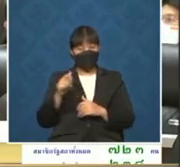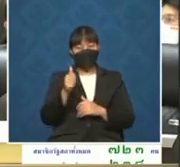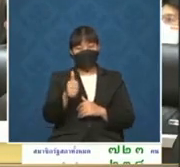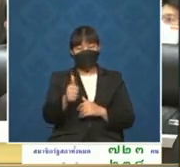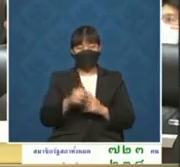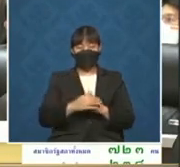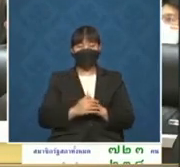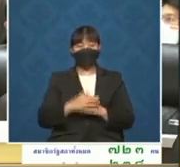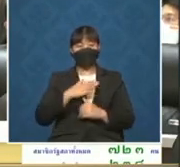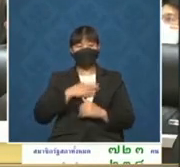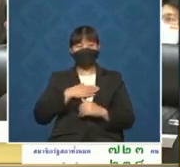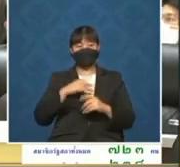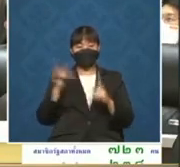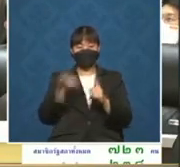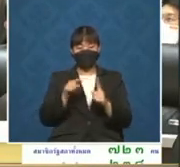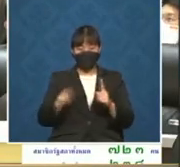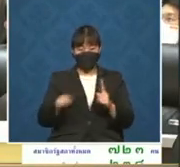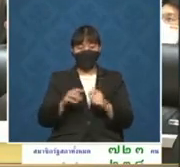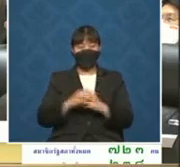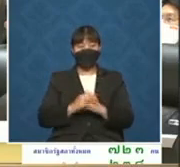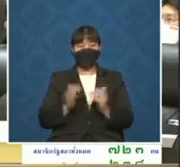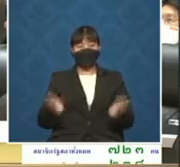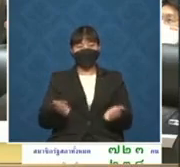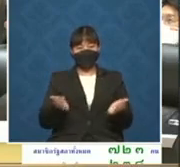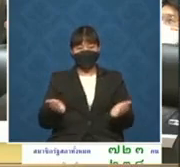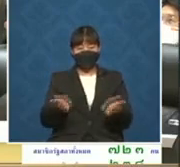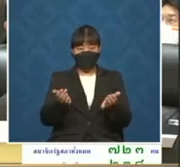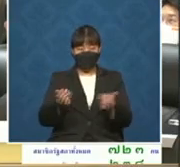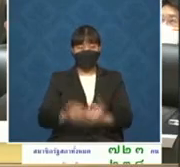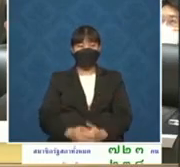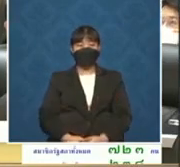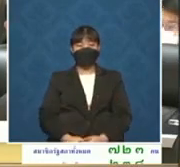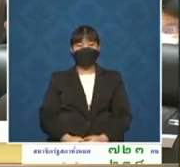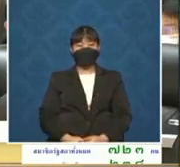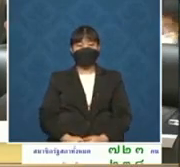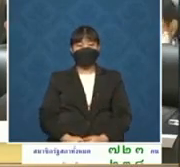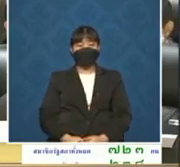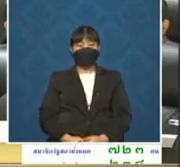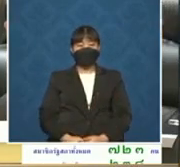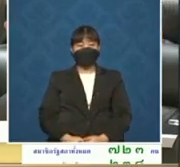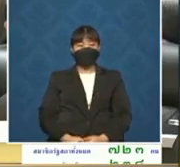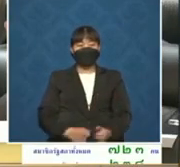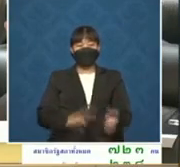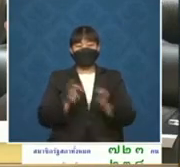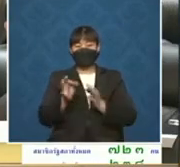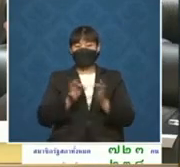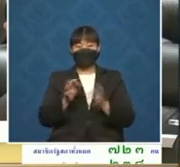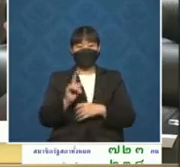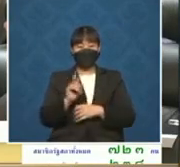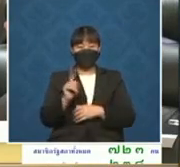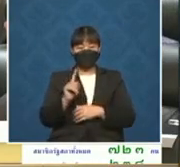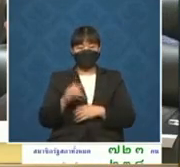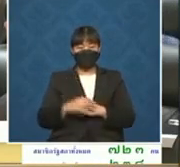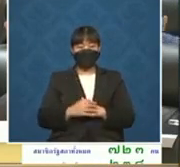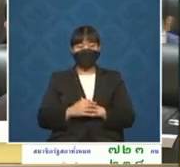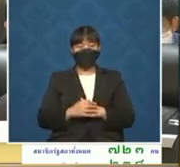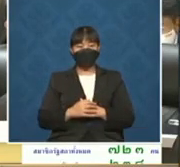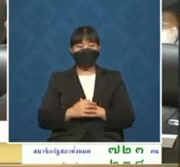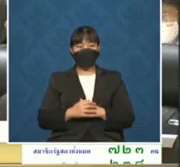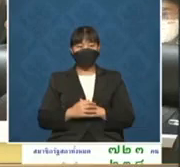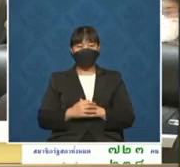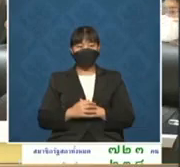ราะในหลวงสถาบันพระมหากษัตริย์ไม่ได้เข้ามาชี้ขาดเองตัดสินเองอะไรเลย มีแต่เพีย